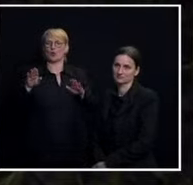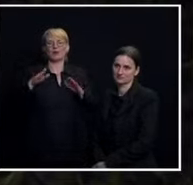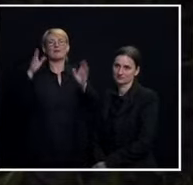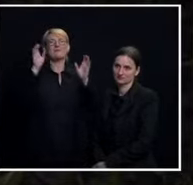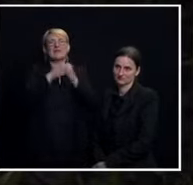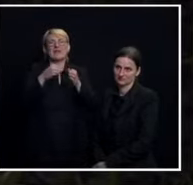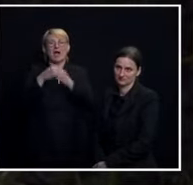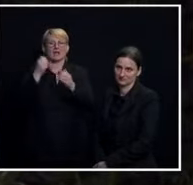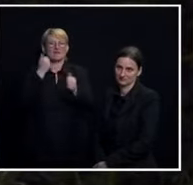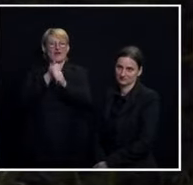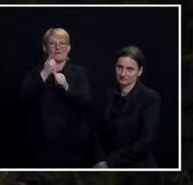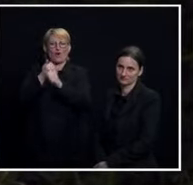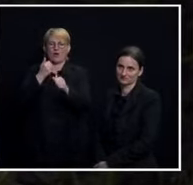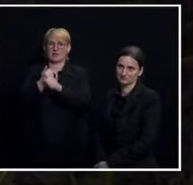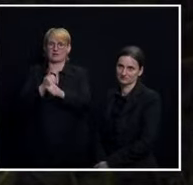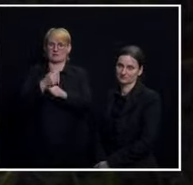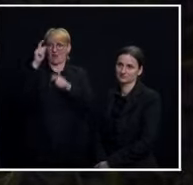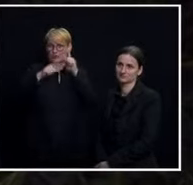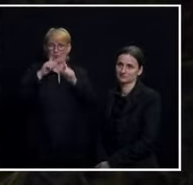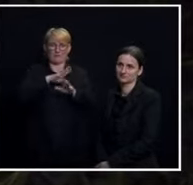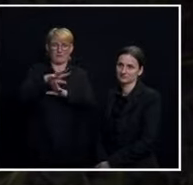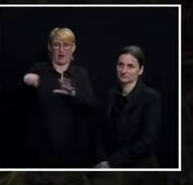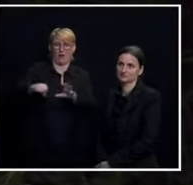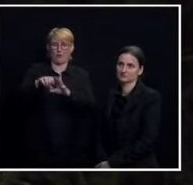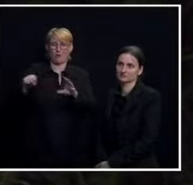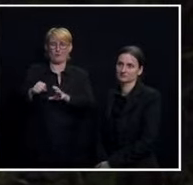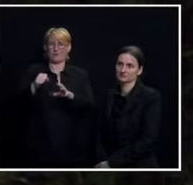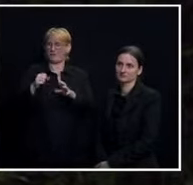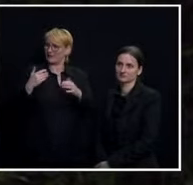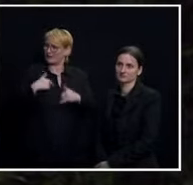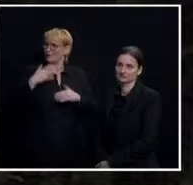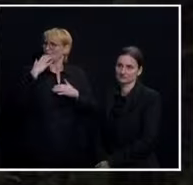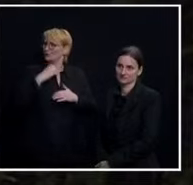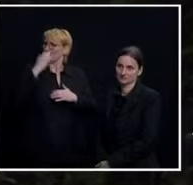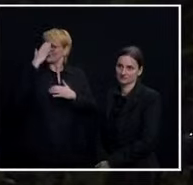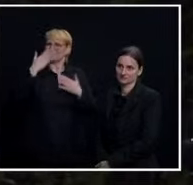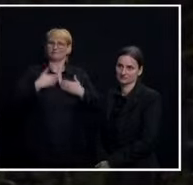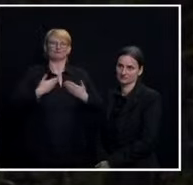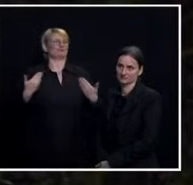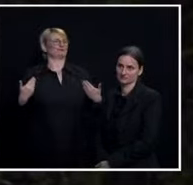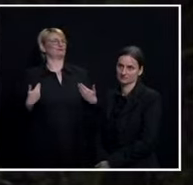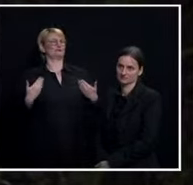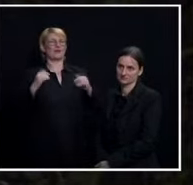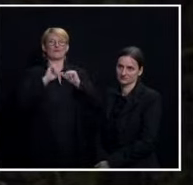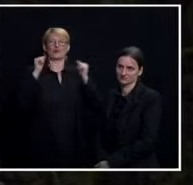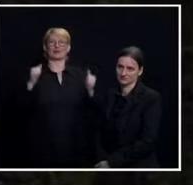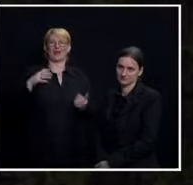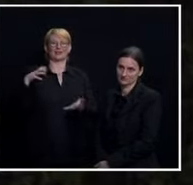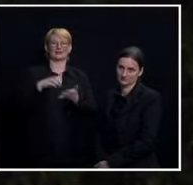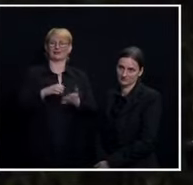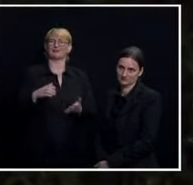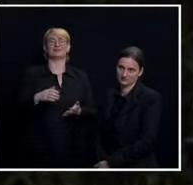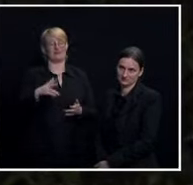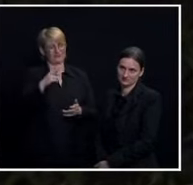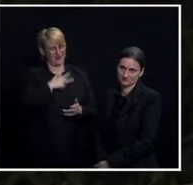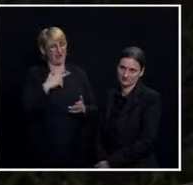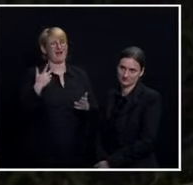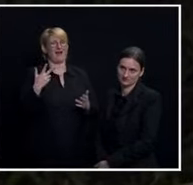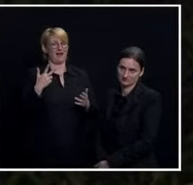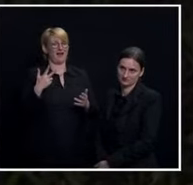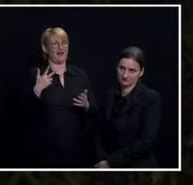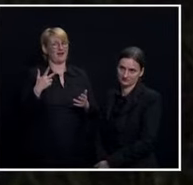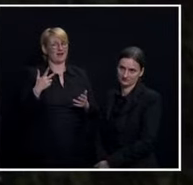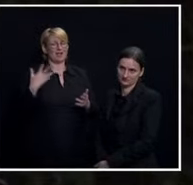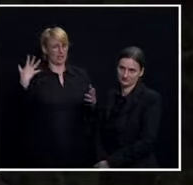Minderheiten, bei der Beraubung von Menschen. Und München hat diesen Modellstadtanspruch auch vorbildlich umgesetzt, muss